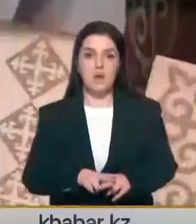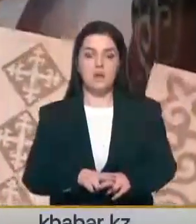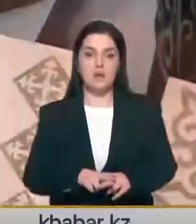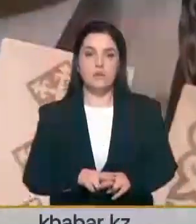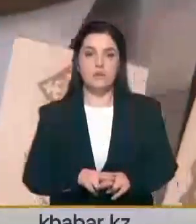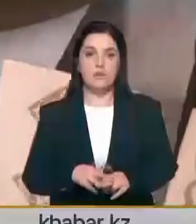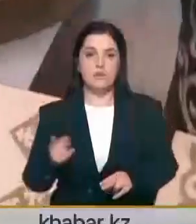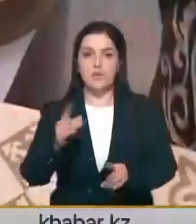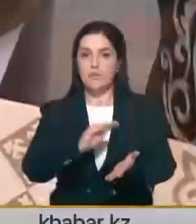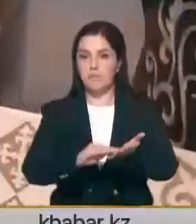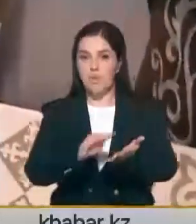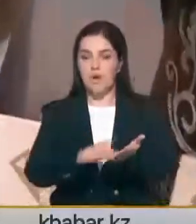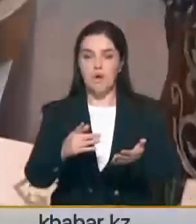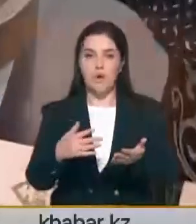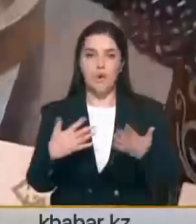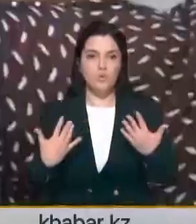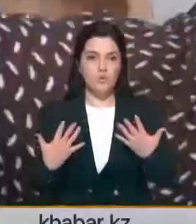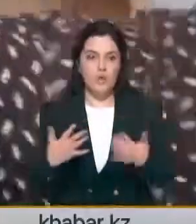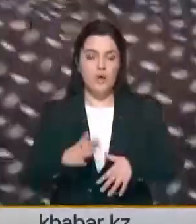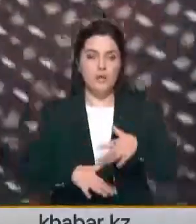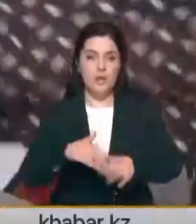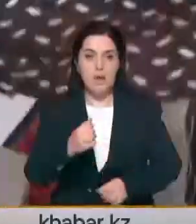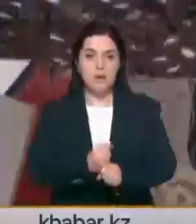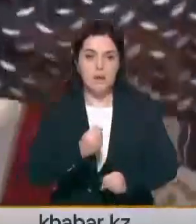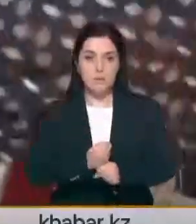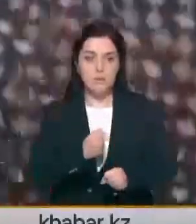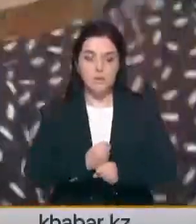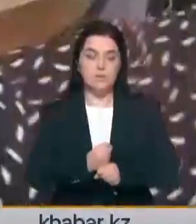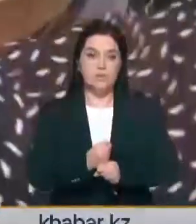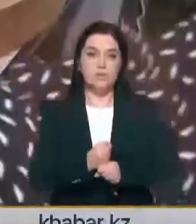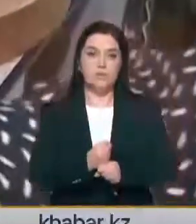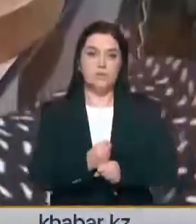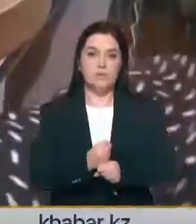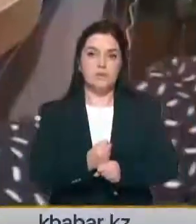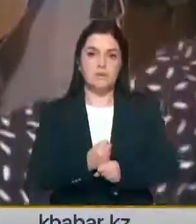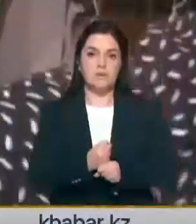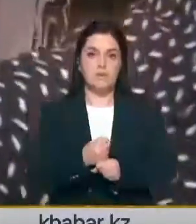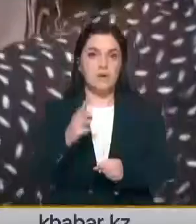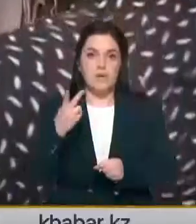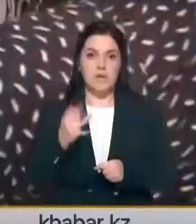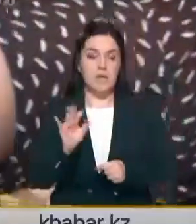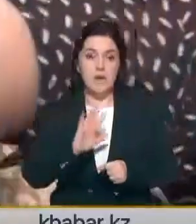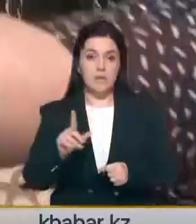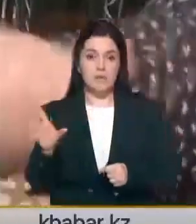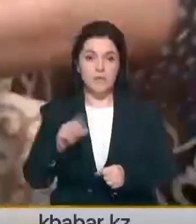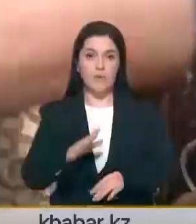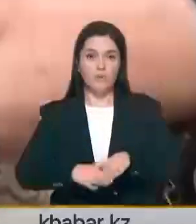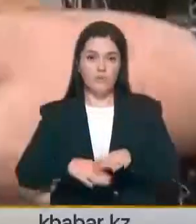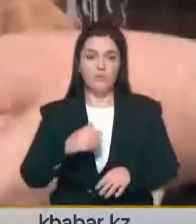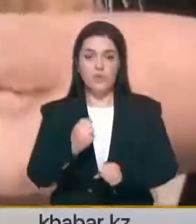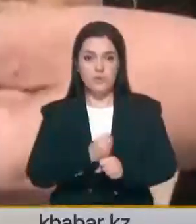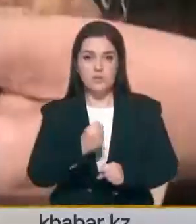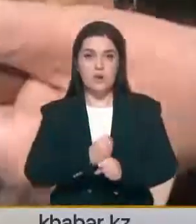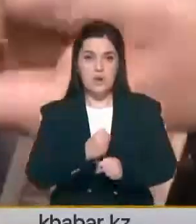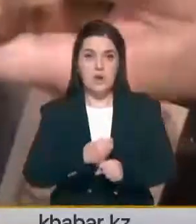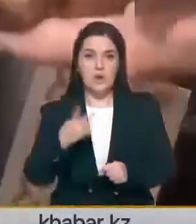выдолблено, да, и это чисто ручная работа все это идет. Берется лист, и видите, вот это все вручную, вот это не наклею, это не клей. Это прям цельно